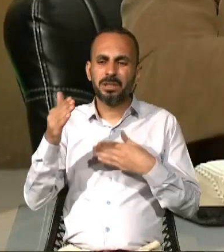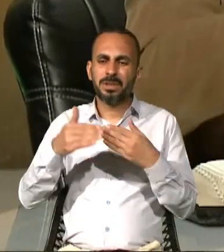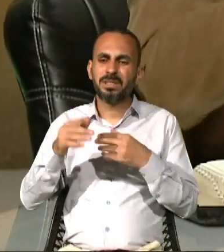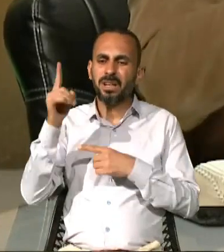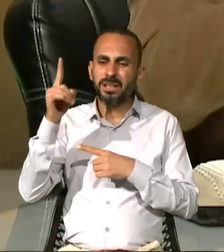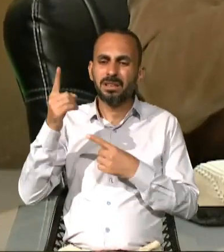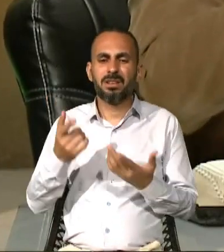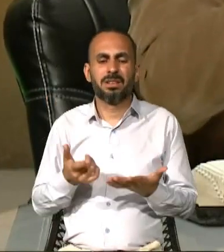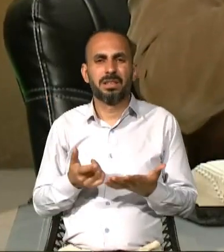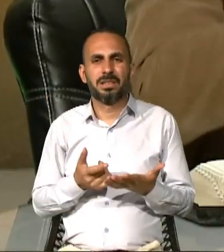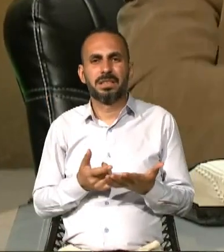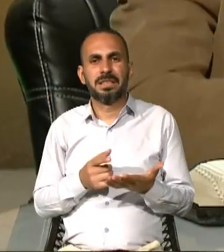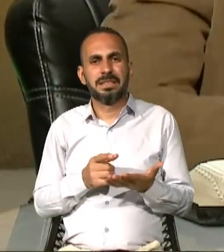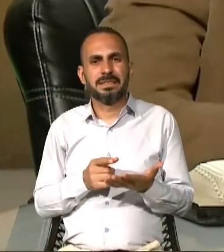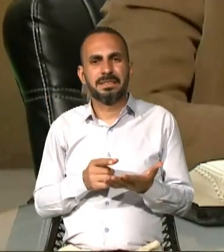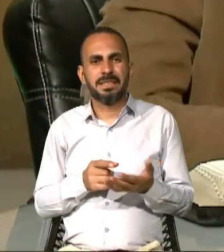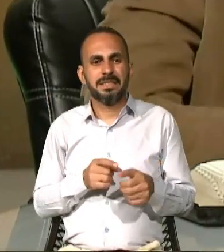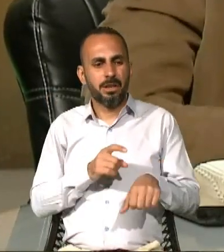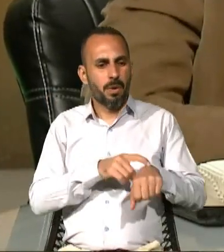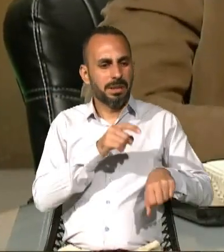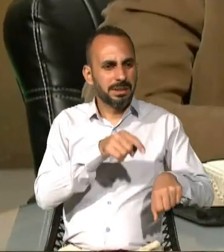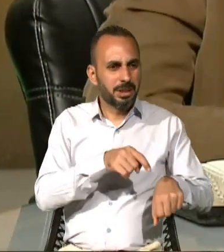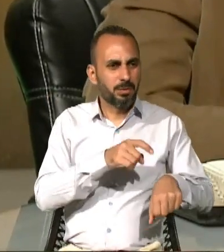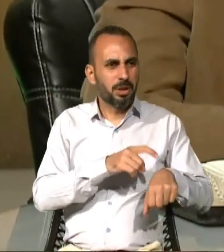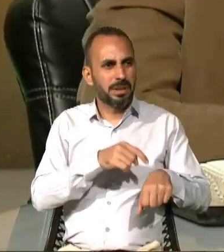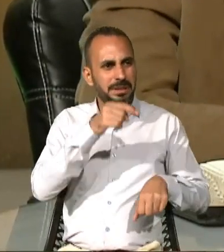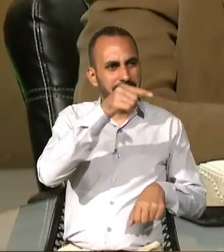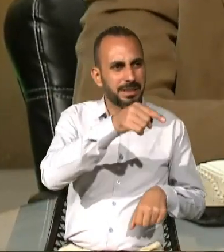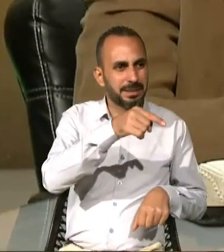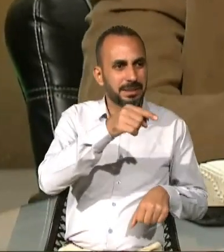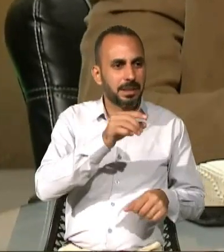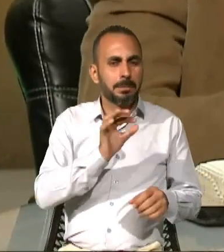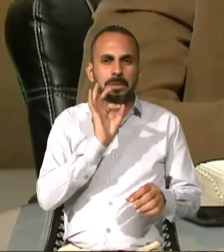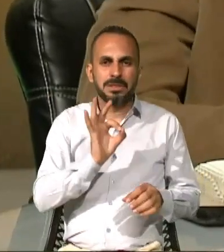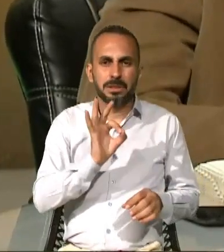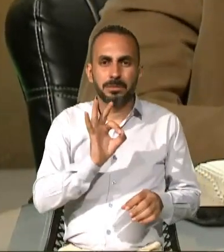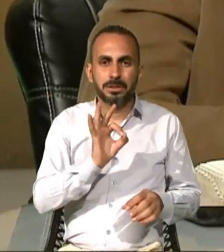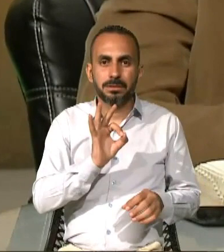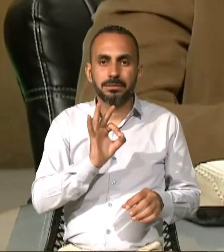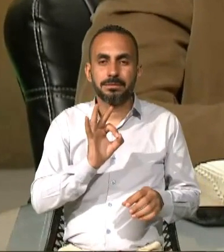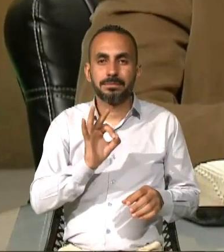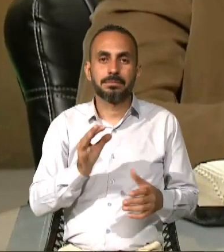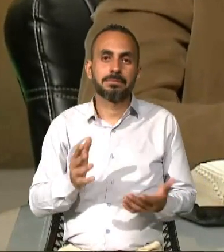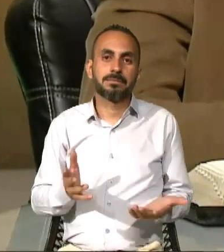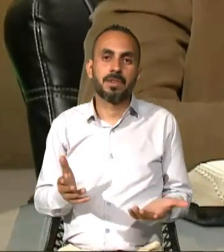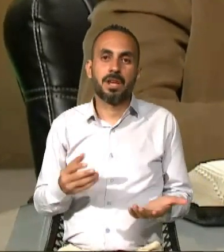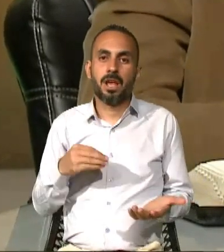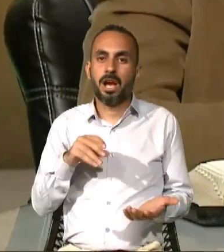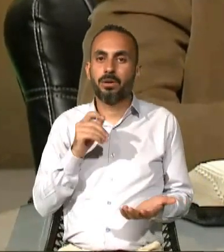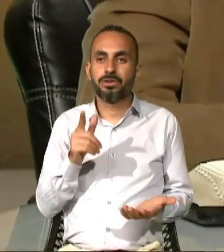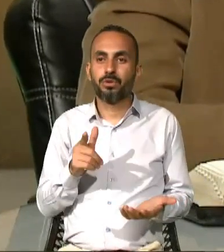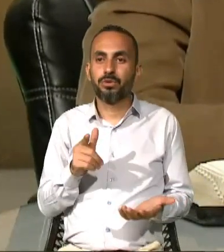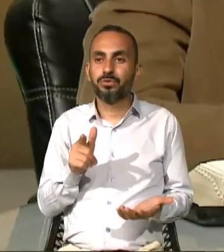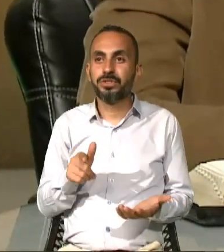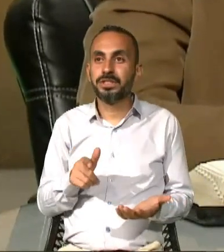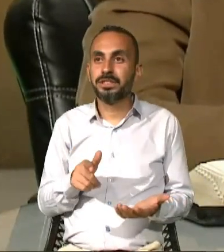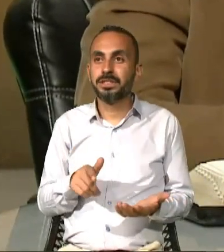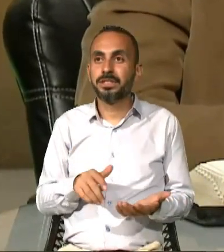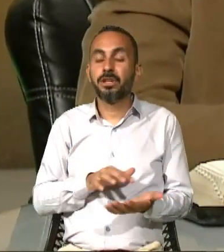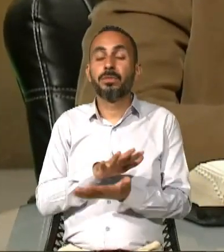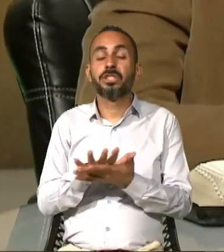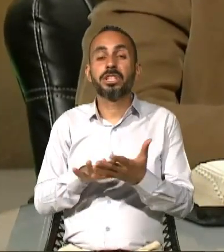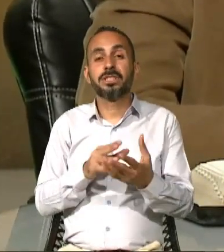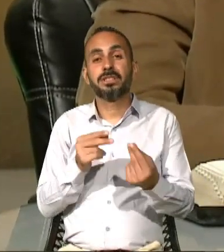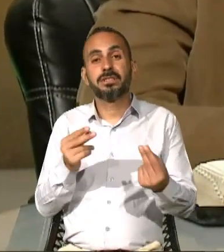مجيء ربنا او بيحدد يعني. في تحديد. عايز اقول قامت خناقه يا اسيس. يعني قامت خناقه بين